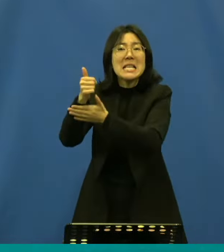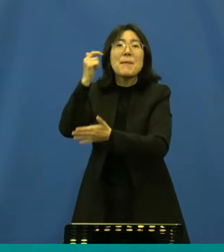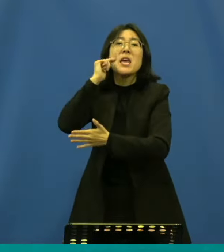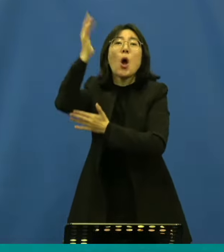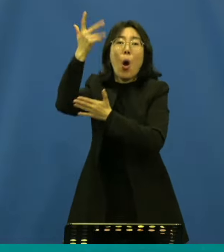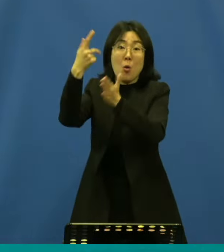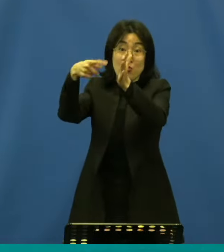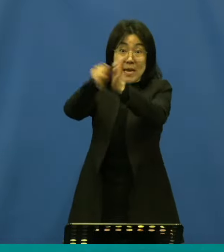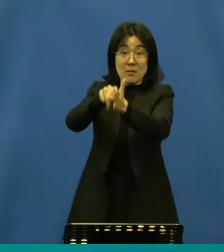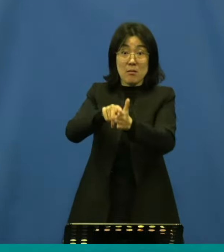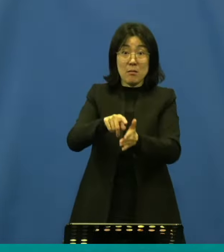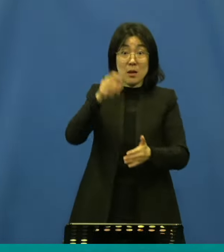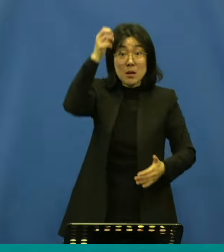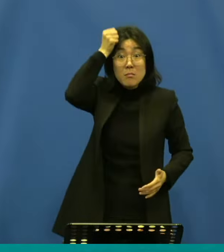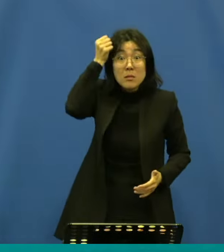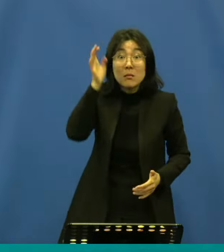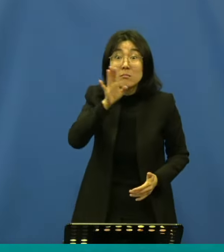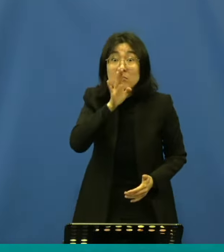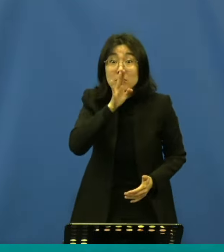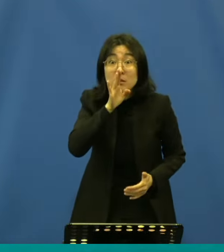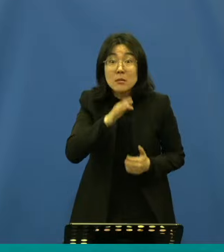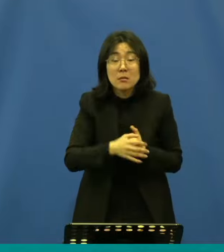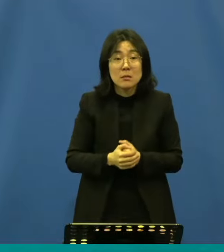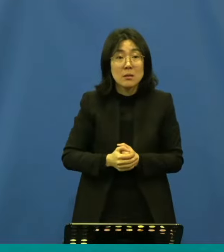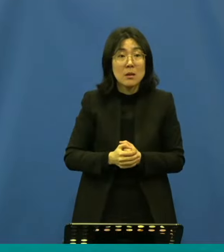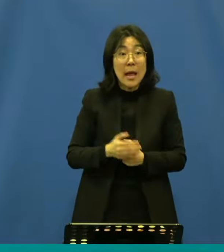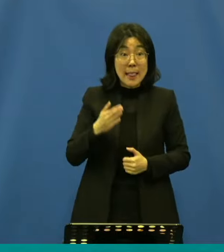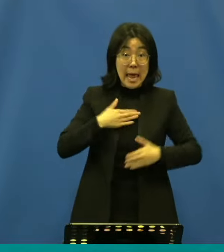너무 좋아요, 이 문구. 하나님의 영광을 위하여.